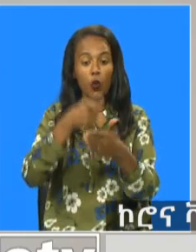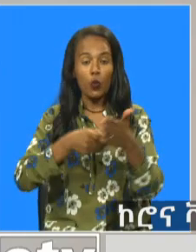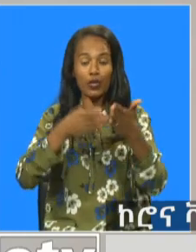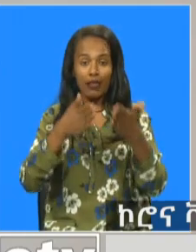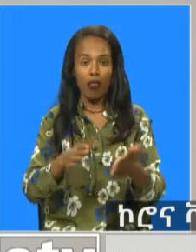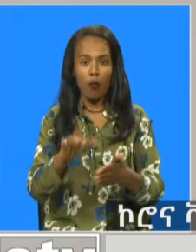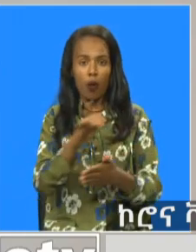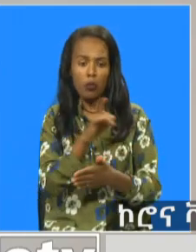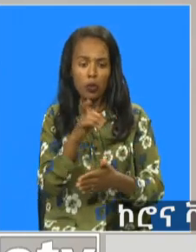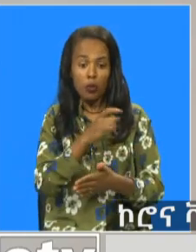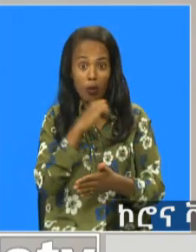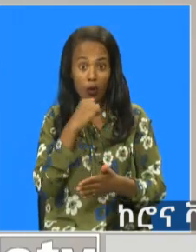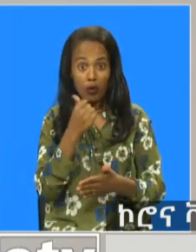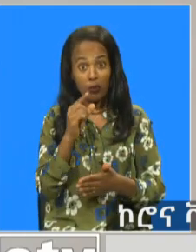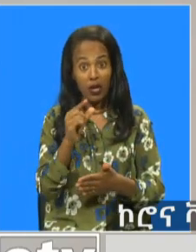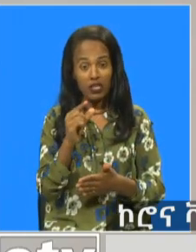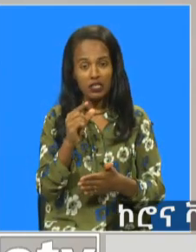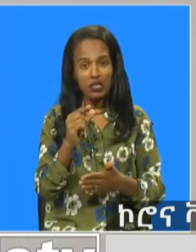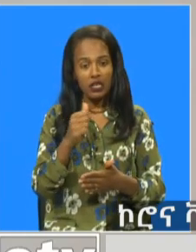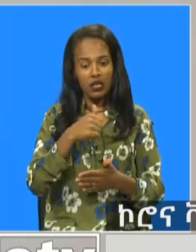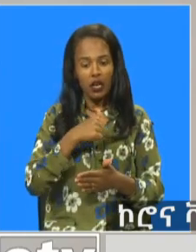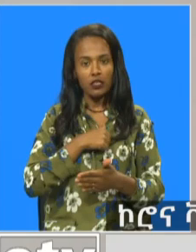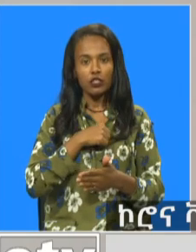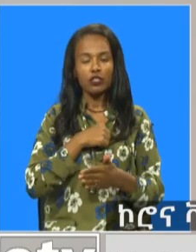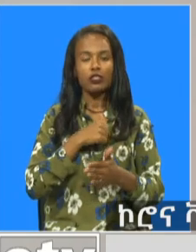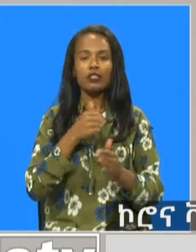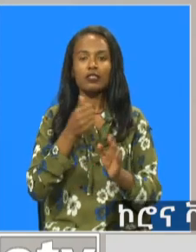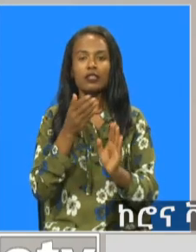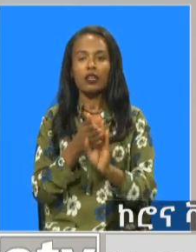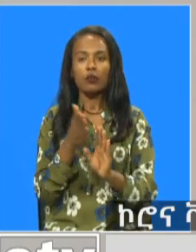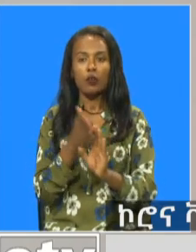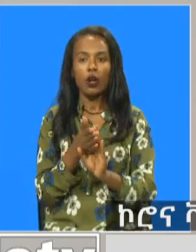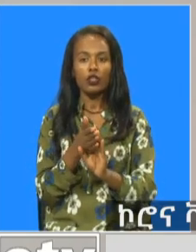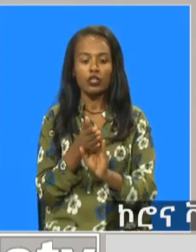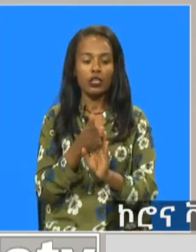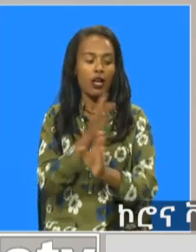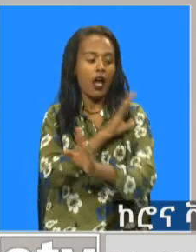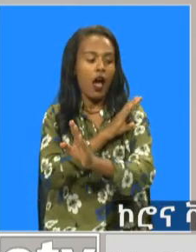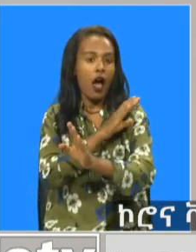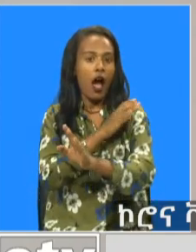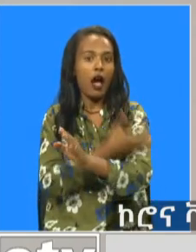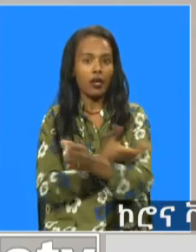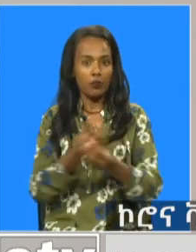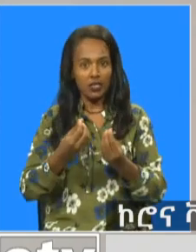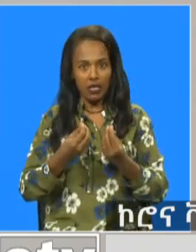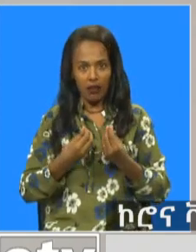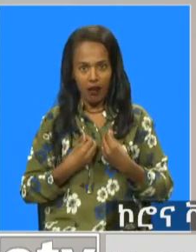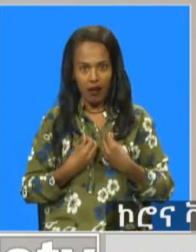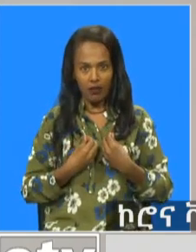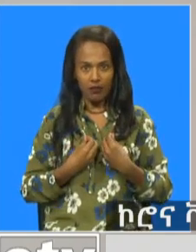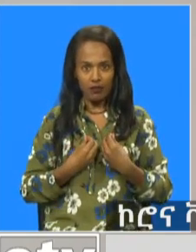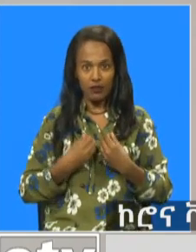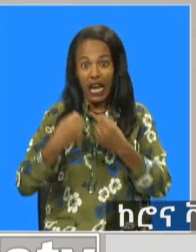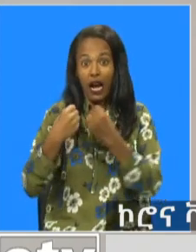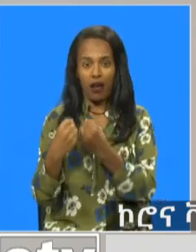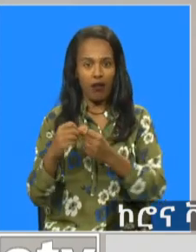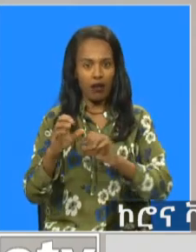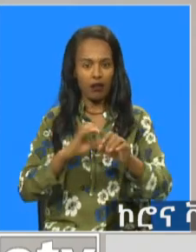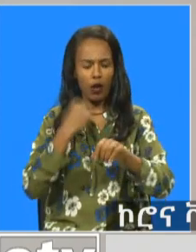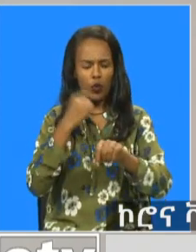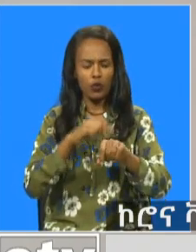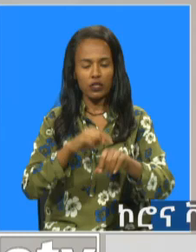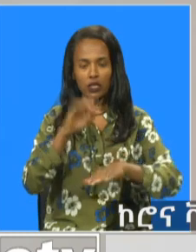ውጤታማ ቢሆንም ባይሆንም ቢያንስ ራሳችንን ስነ ልቦናችንን አቅም ይሰጠናል፣ ኢምፓወር ያደርገናል። ሁልጊዜ እርምጃ